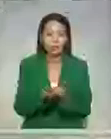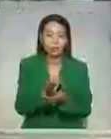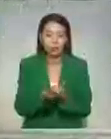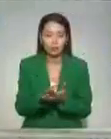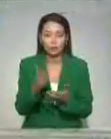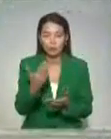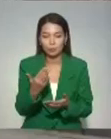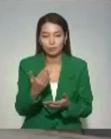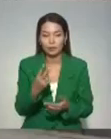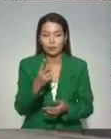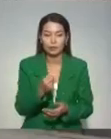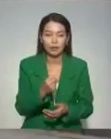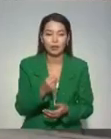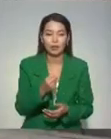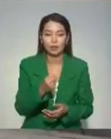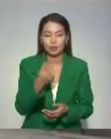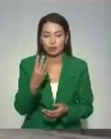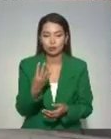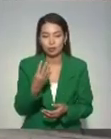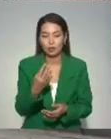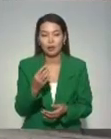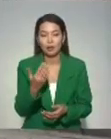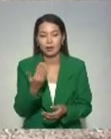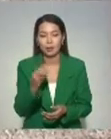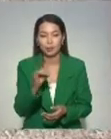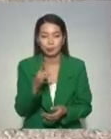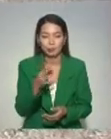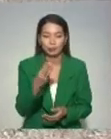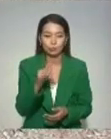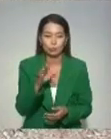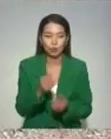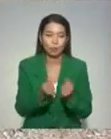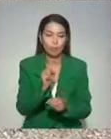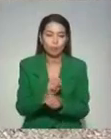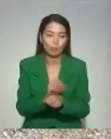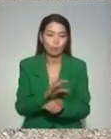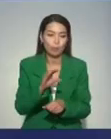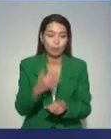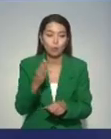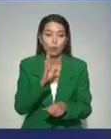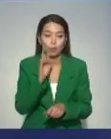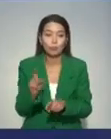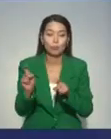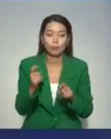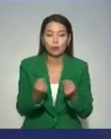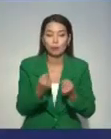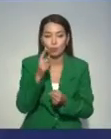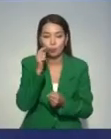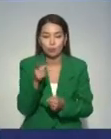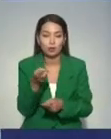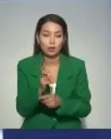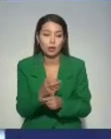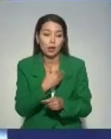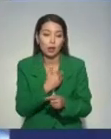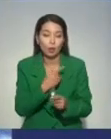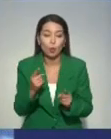на 4 апреля он прождал Юрия Шумкова на злополучной стоянке. Утром, когда врач сел в машину, мужчина подошел к нему. Хотел